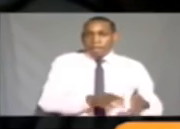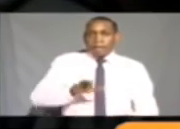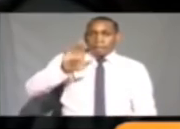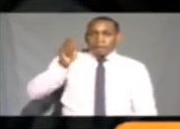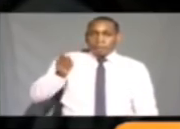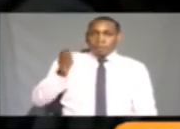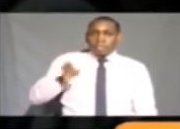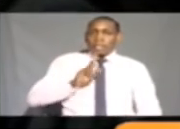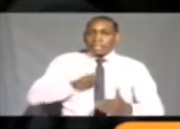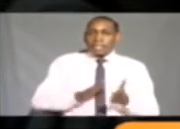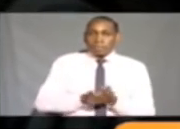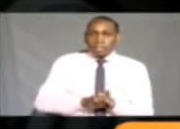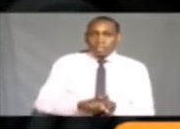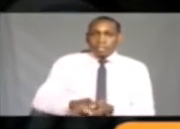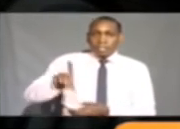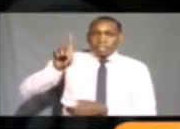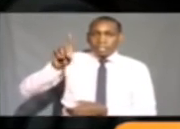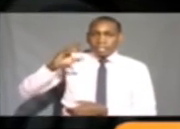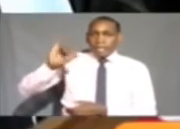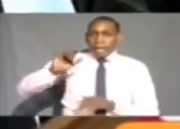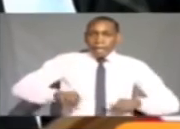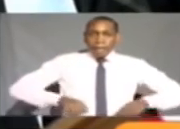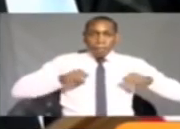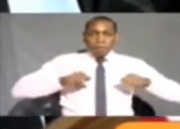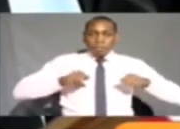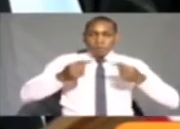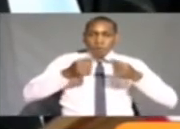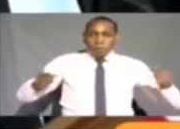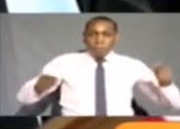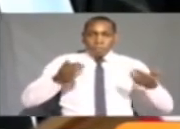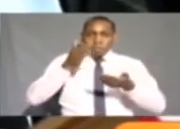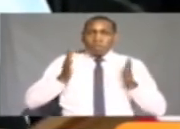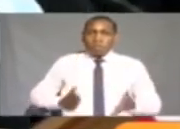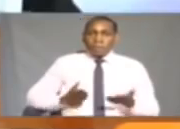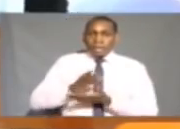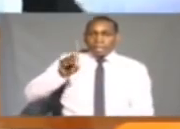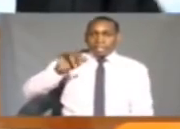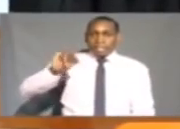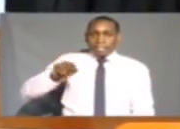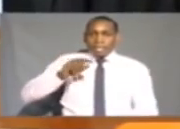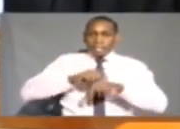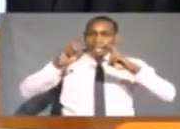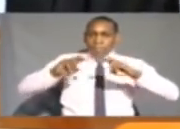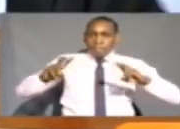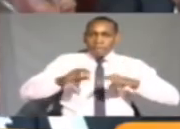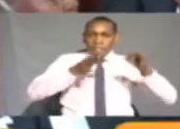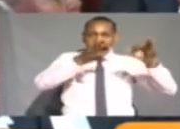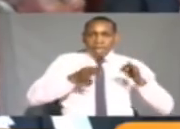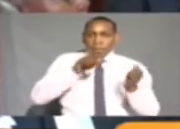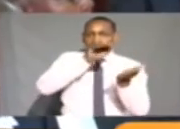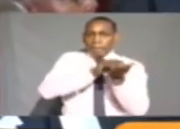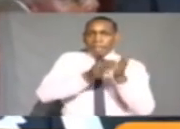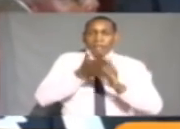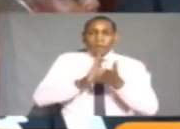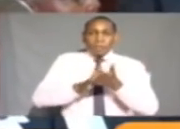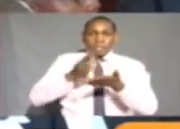watano wakisema mkuu wa upelelezi wa jinai George Kinoti alikiuka haki za jaji Mwilu alipochunguza akaunti zake za benki